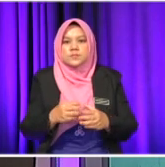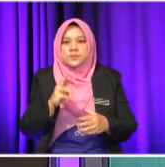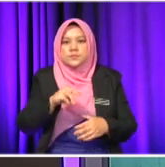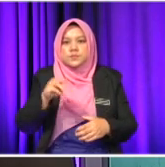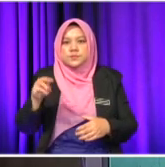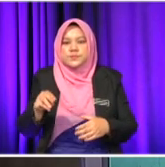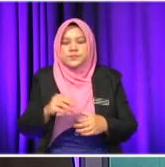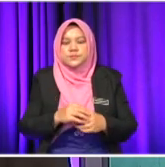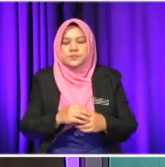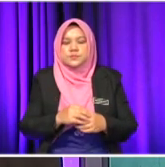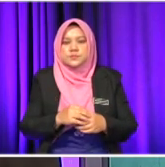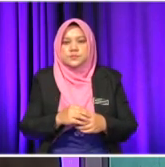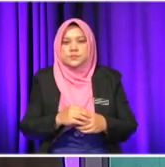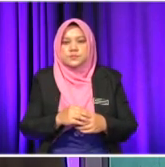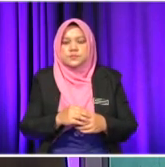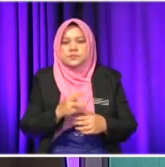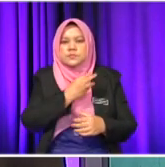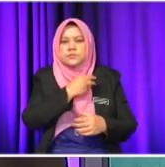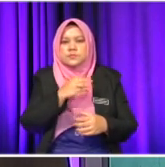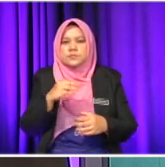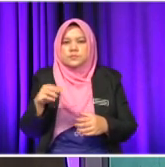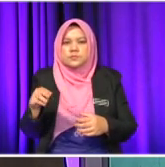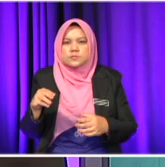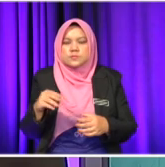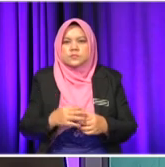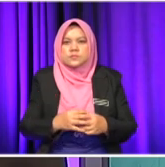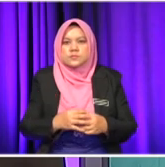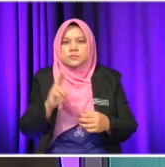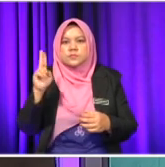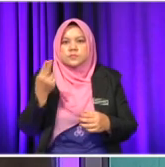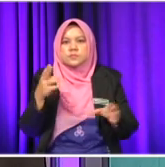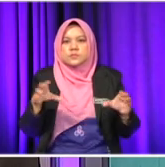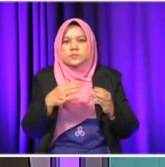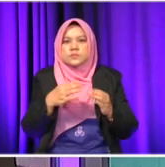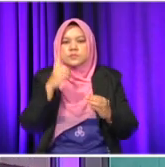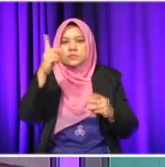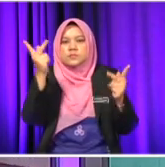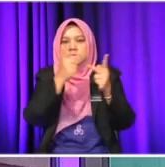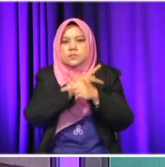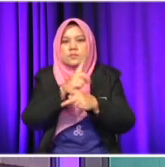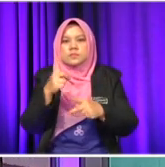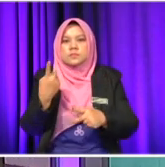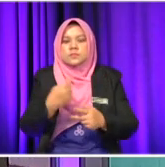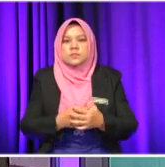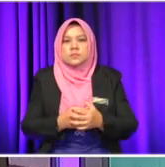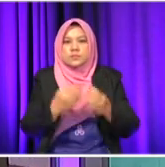kebanyakan daripada mereka mereka hanya buat penghinaan secara sekali saja